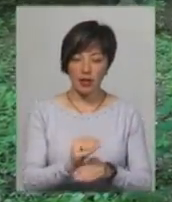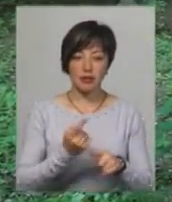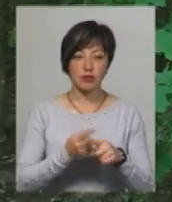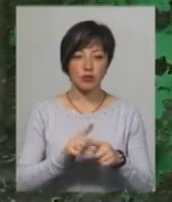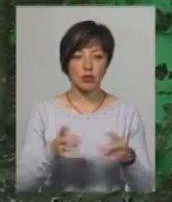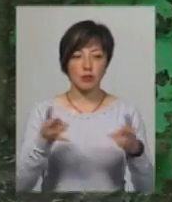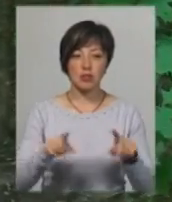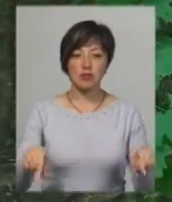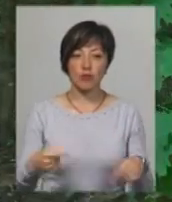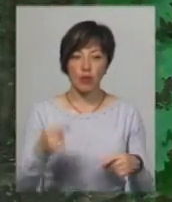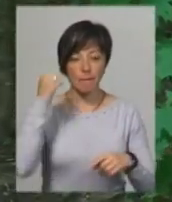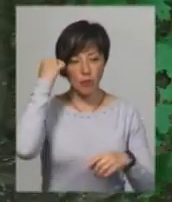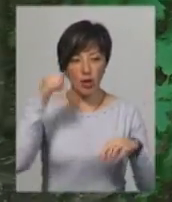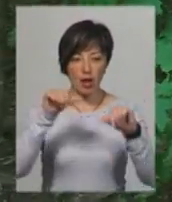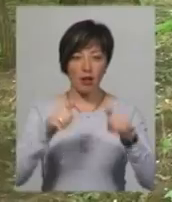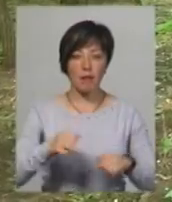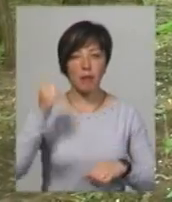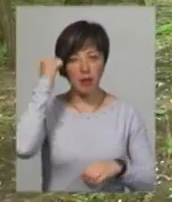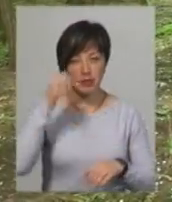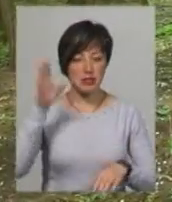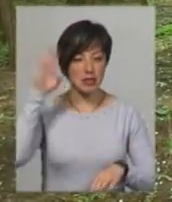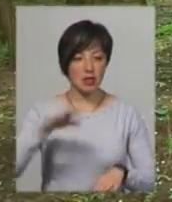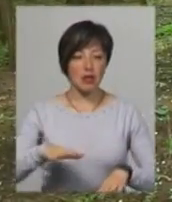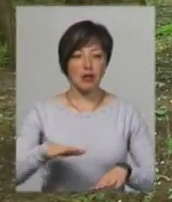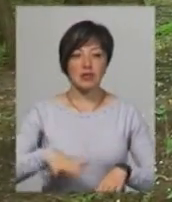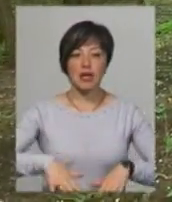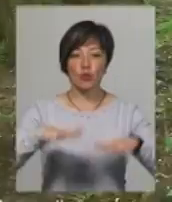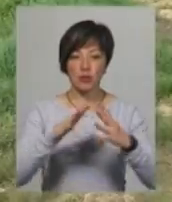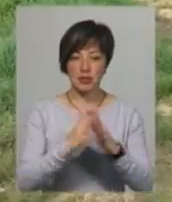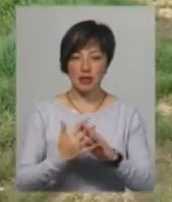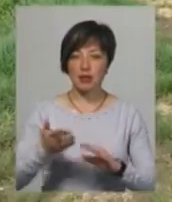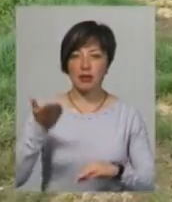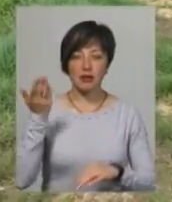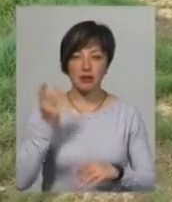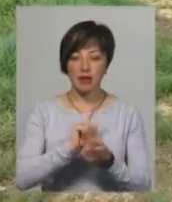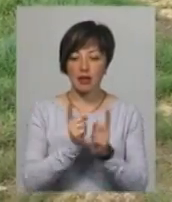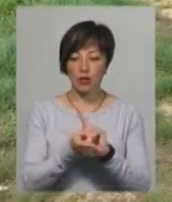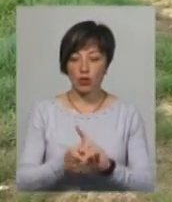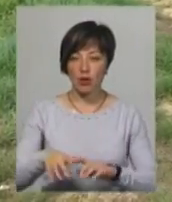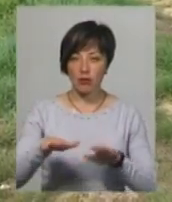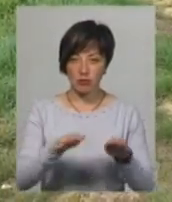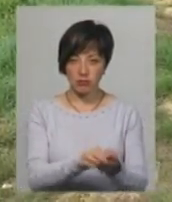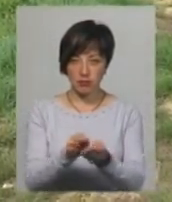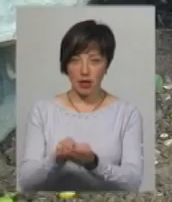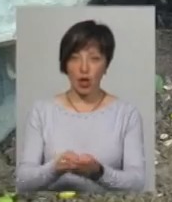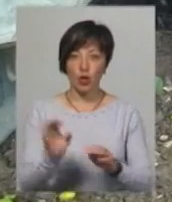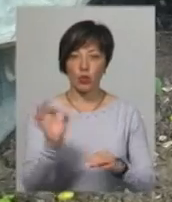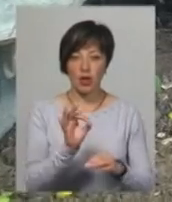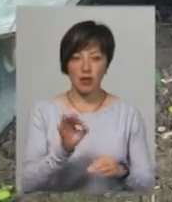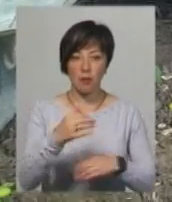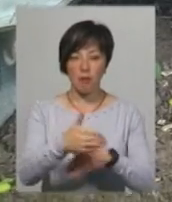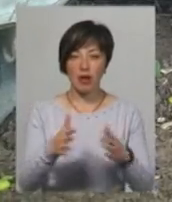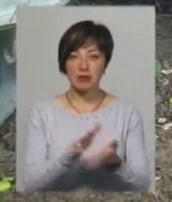доцільно було б створити тут меморіал пам'яті затопленим селам. Натомість на території колишнього кладовища стоять туалети, баки для сміття і